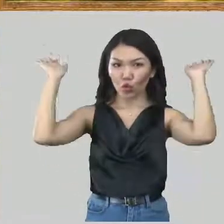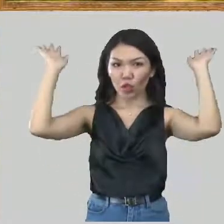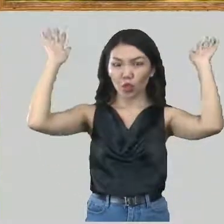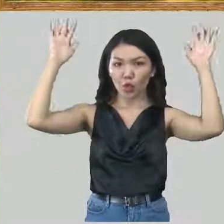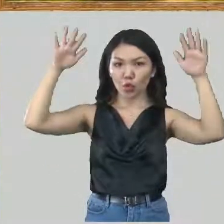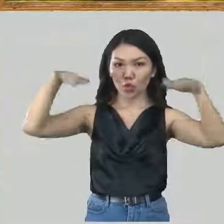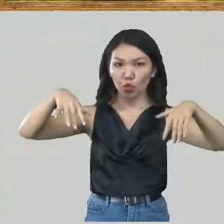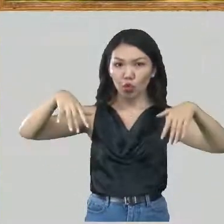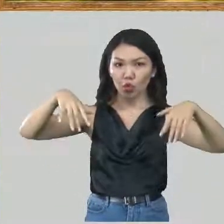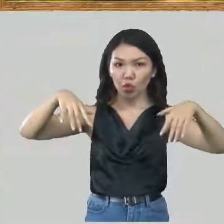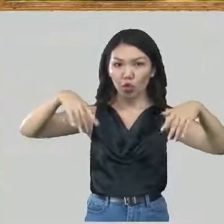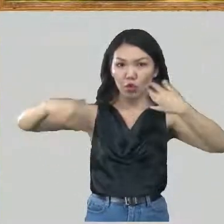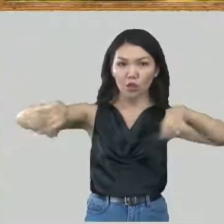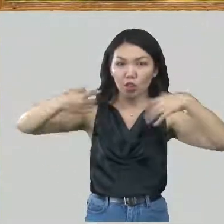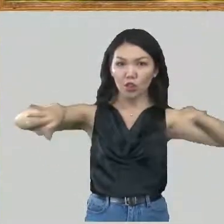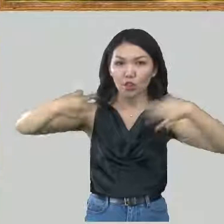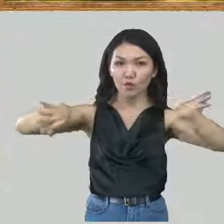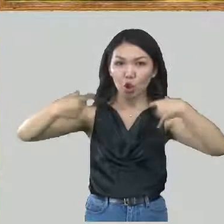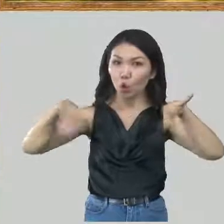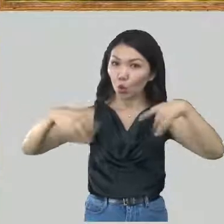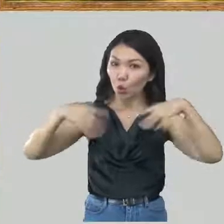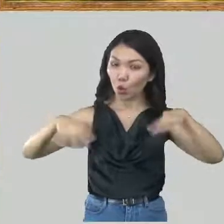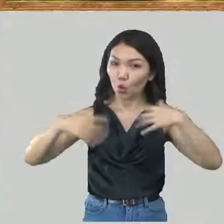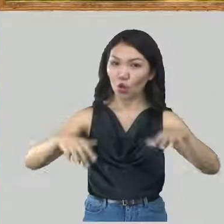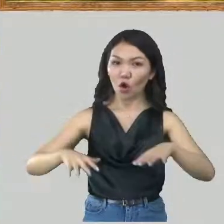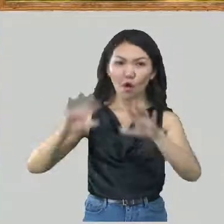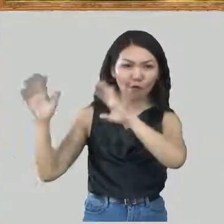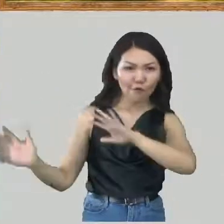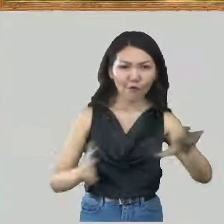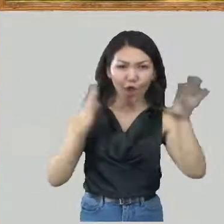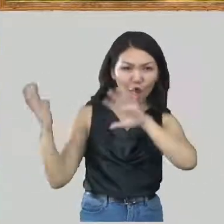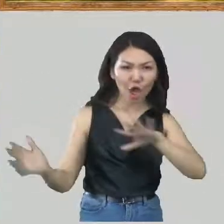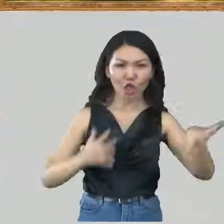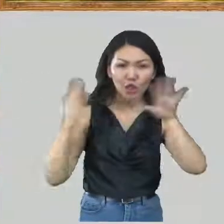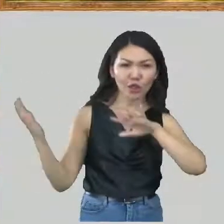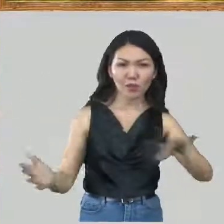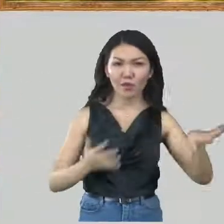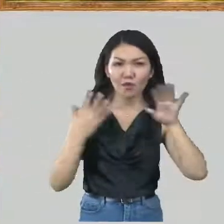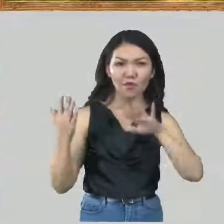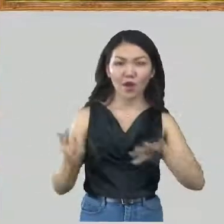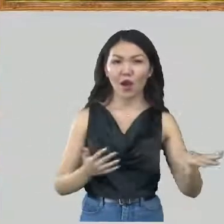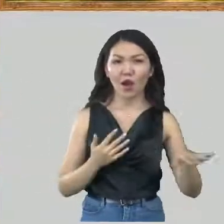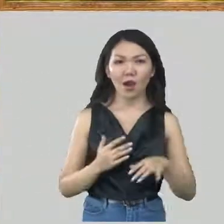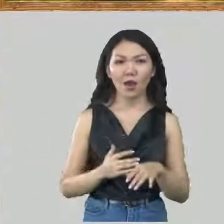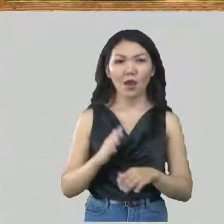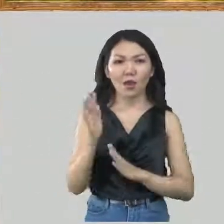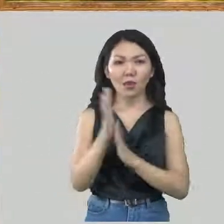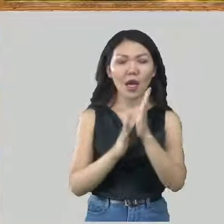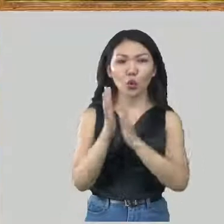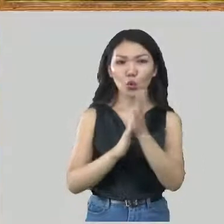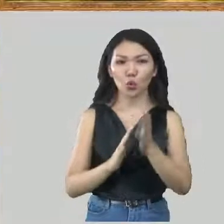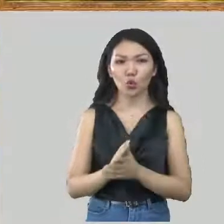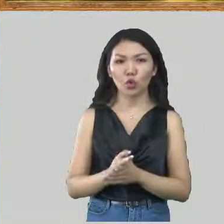нагнули, кисти встряхнули. Ветер сбивает росу. В стороны